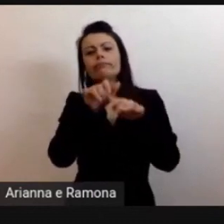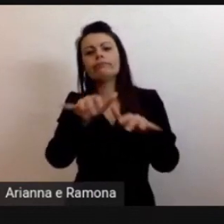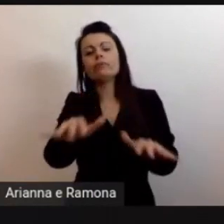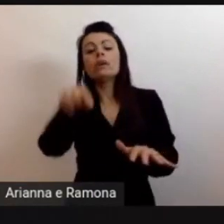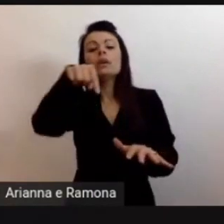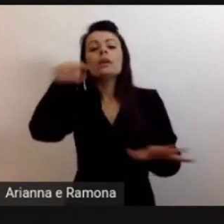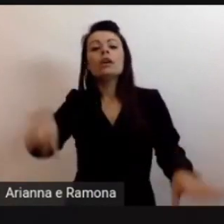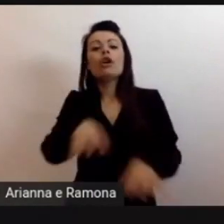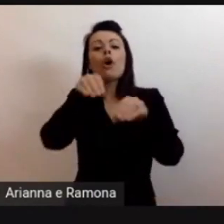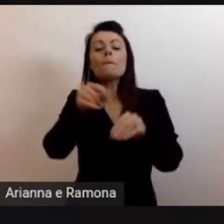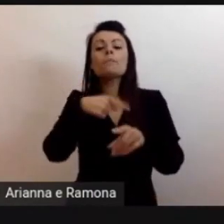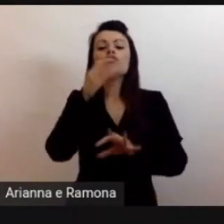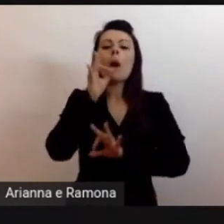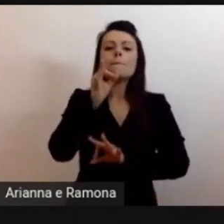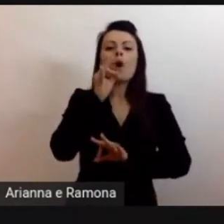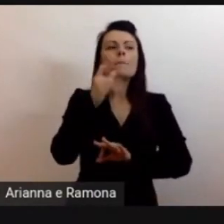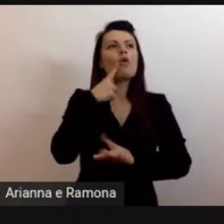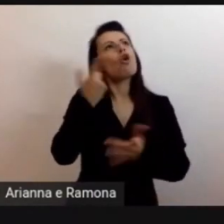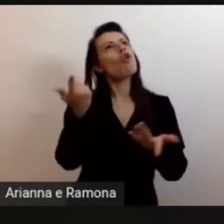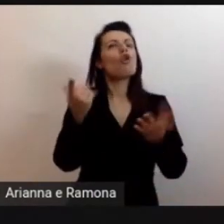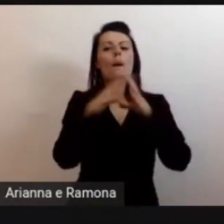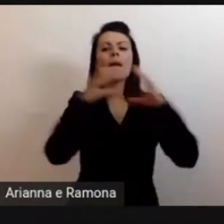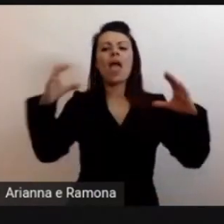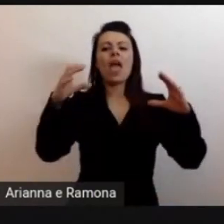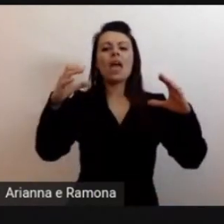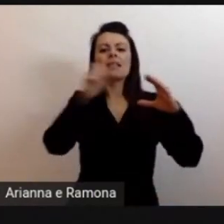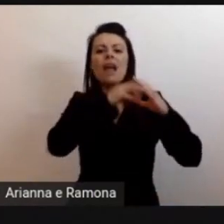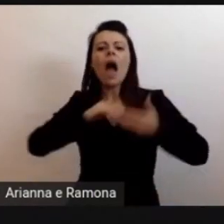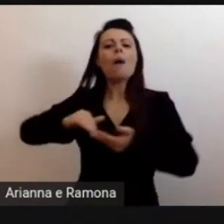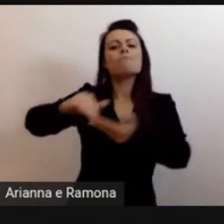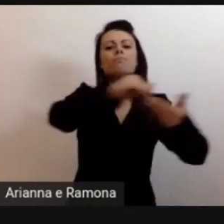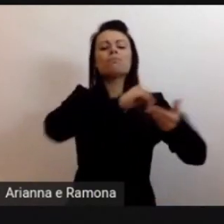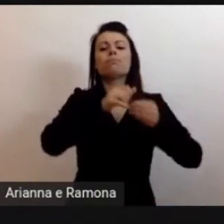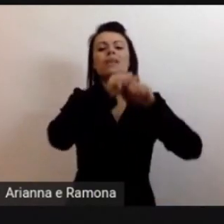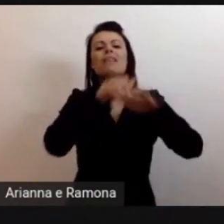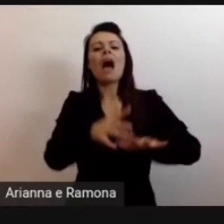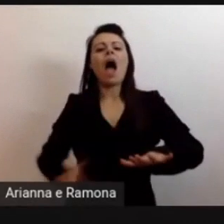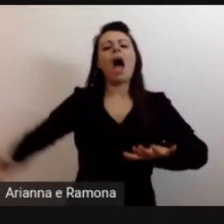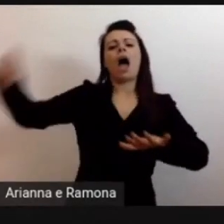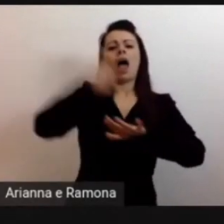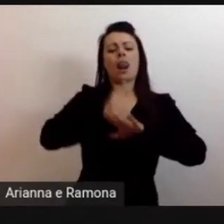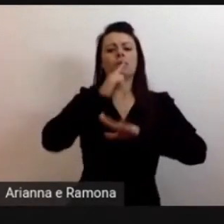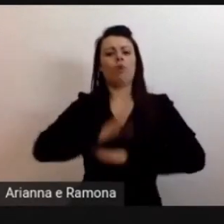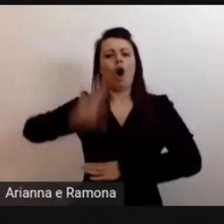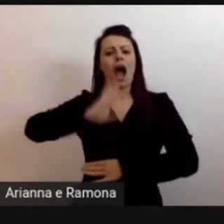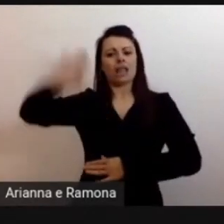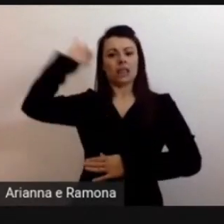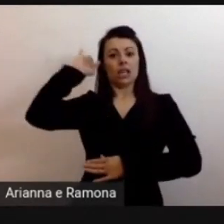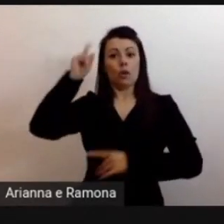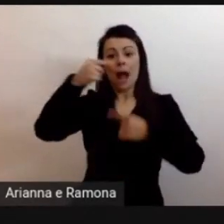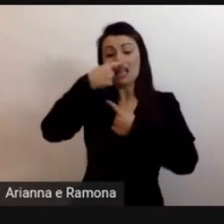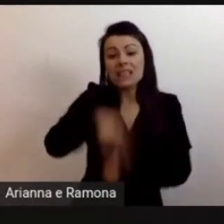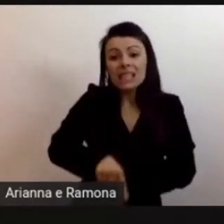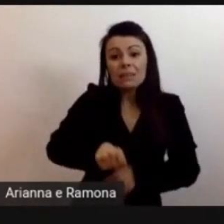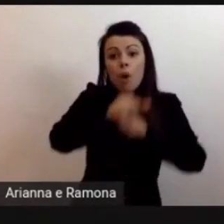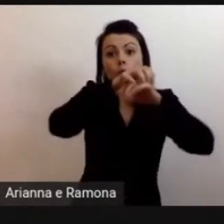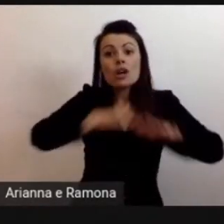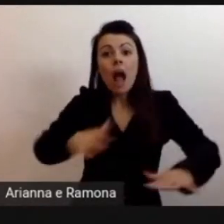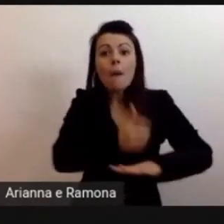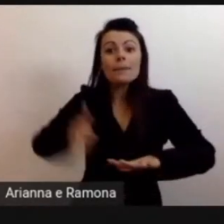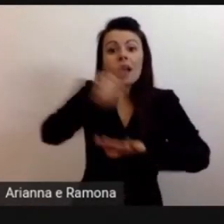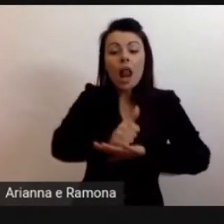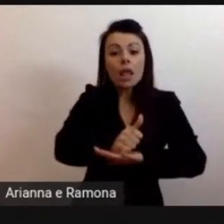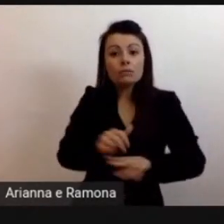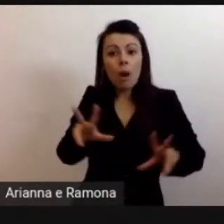chiamato il capo carismatico che comunque è lontanissimo ancora da checa topiary timone